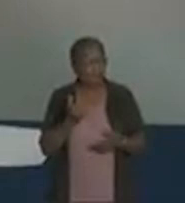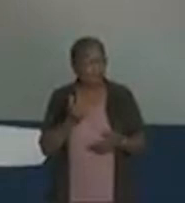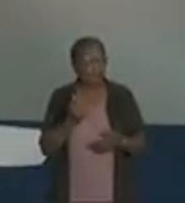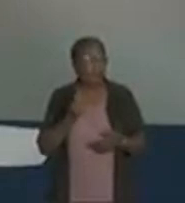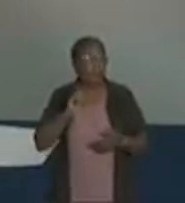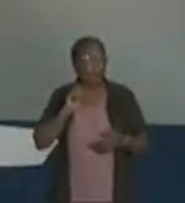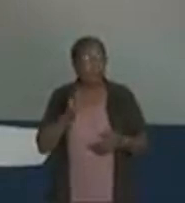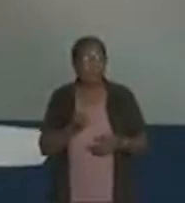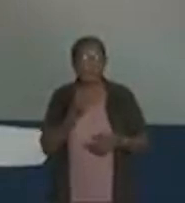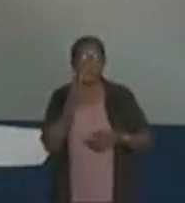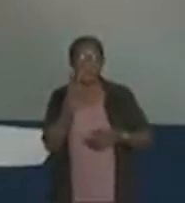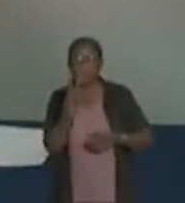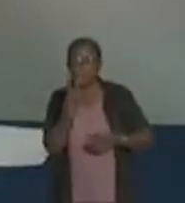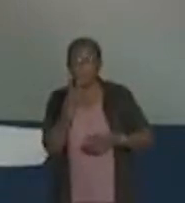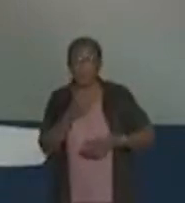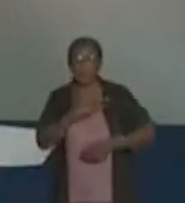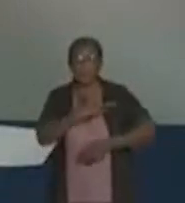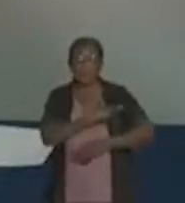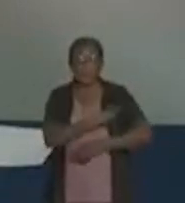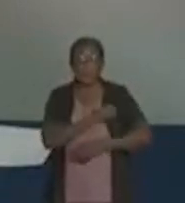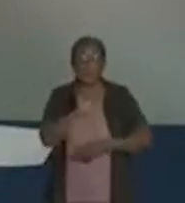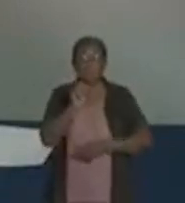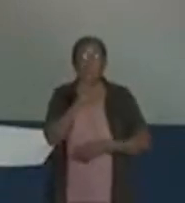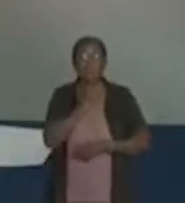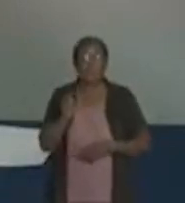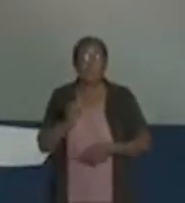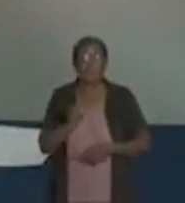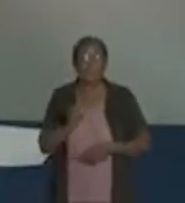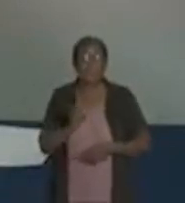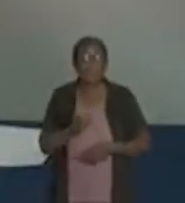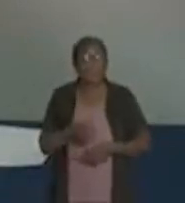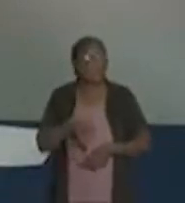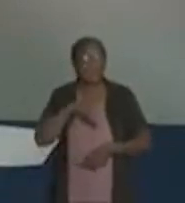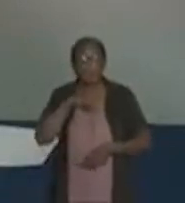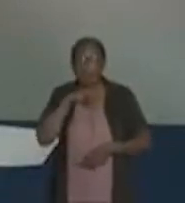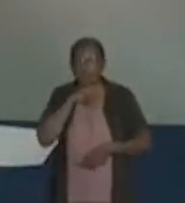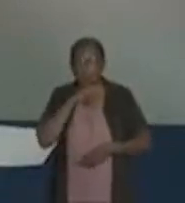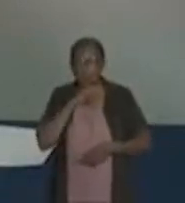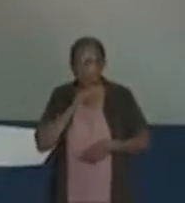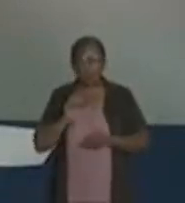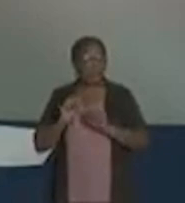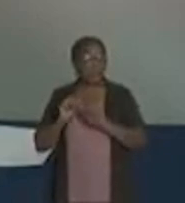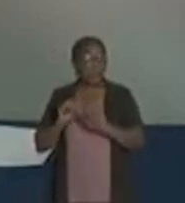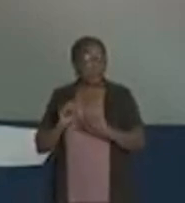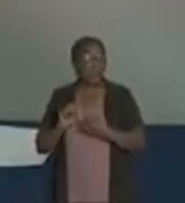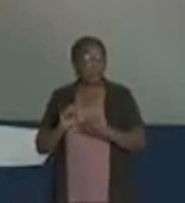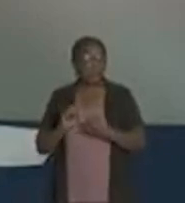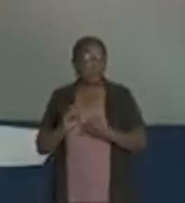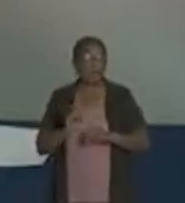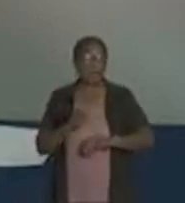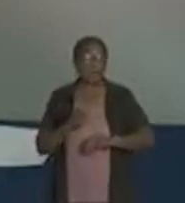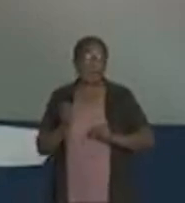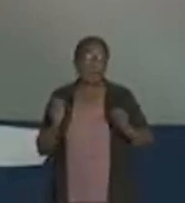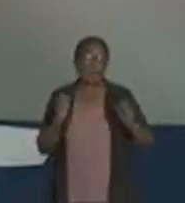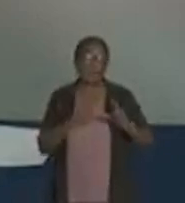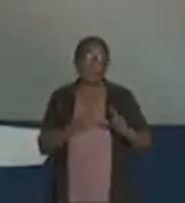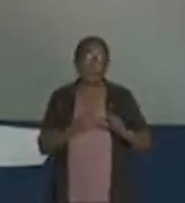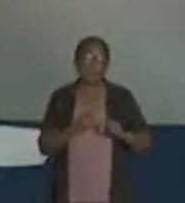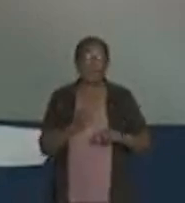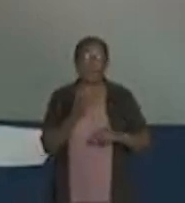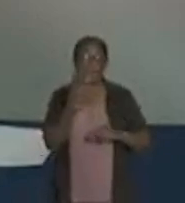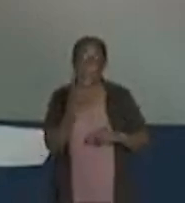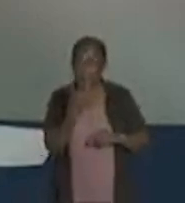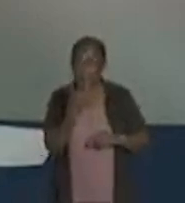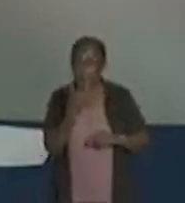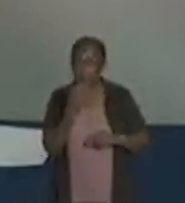twee doses vaccin van AstraZeneca onvoldoende beschermen tegen besmetting. Maar wat blijkt is dat wanneer je er een derde dosis bij doet,